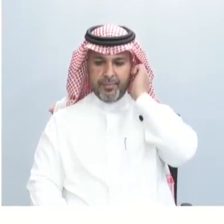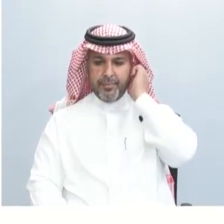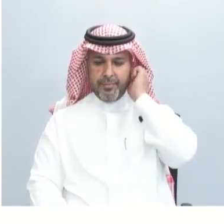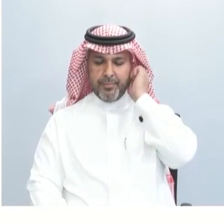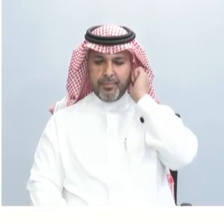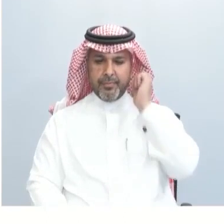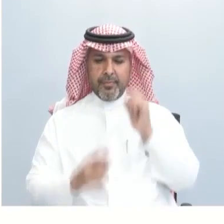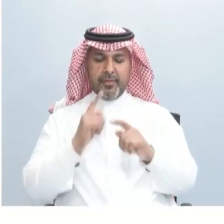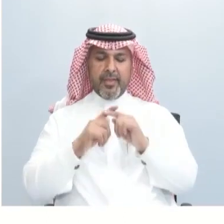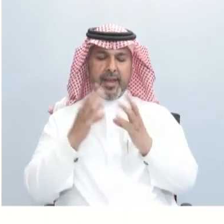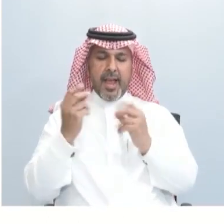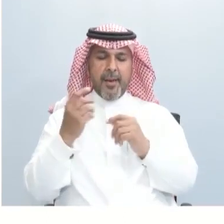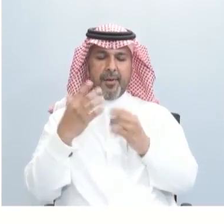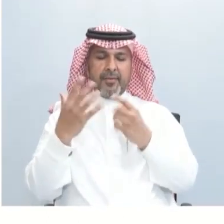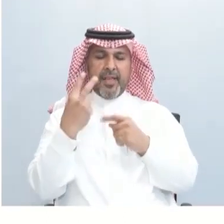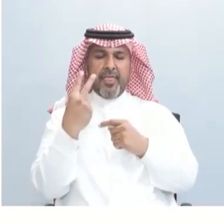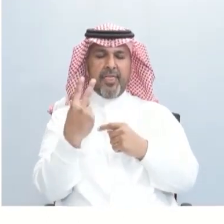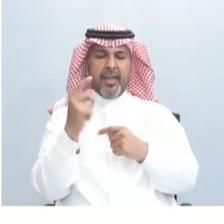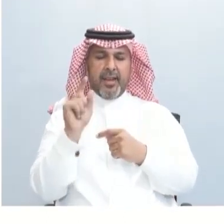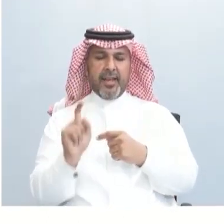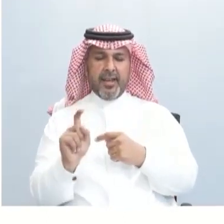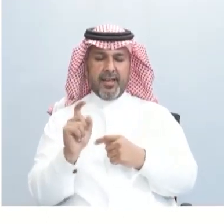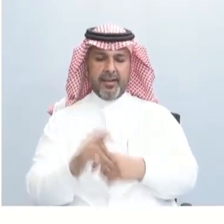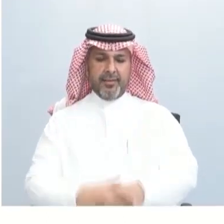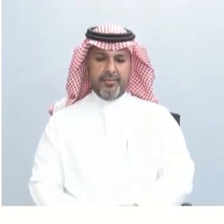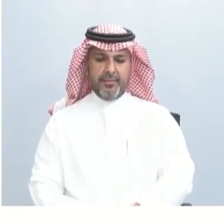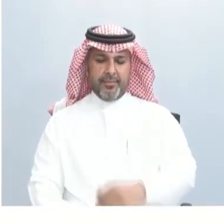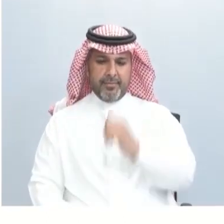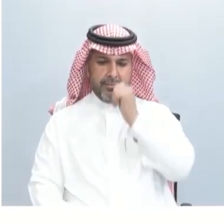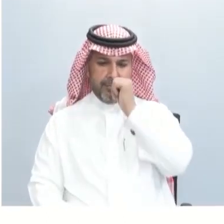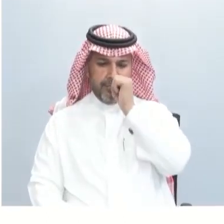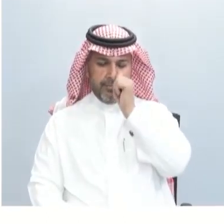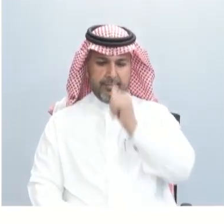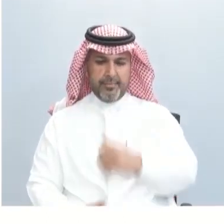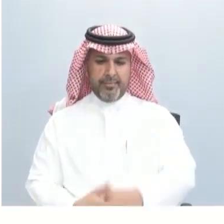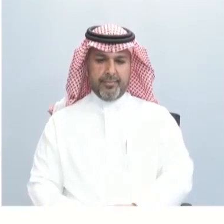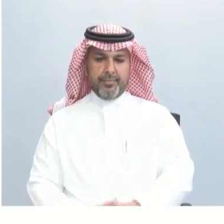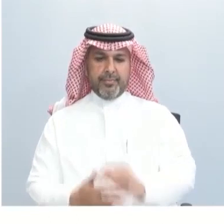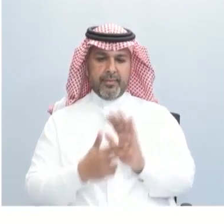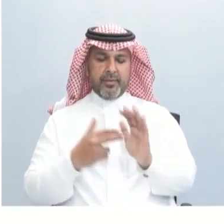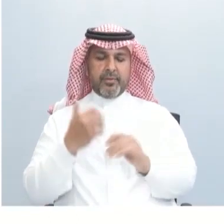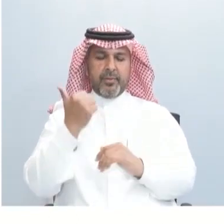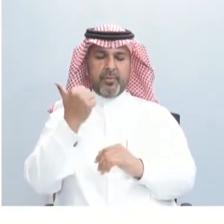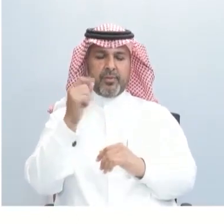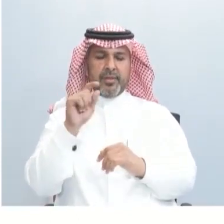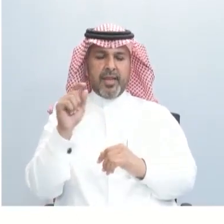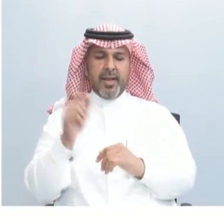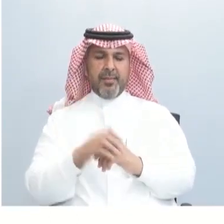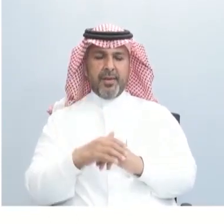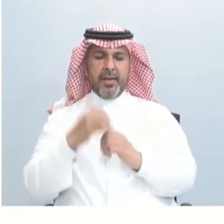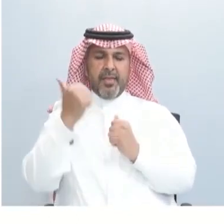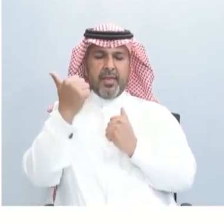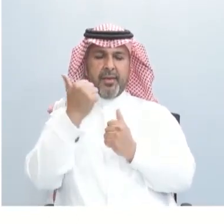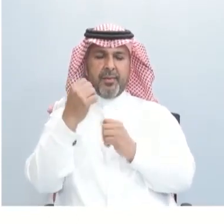في مضروب الفرق بينهما اللي هو مضروب الاثنين يساوي مضروب السته تقسيم مضروب